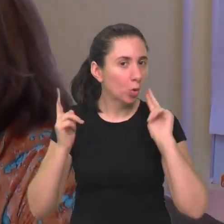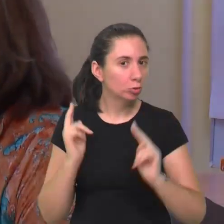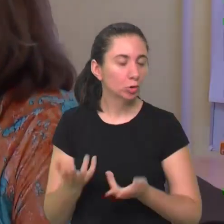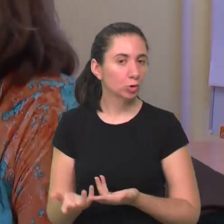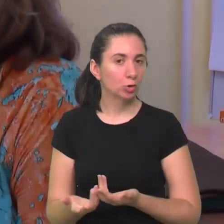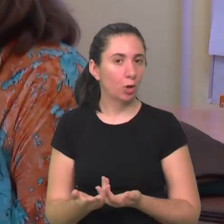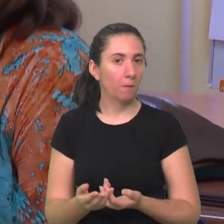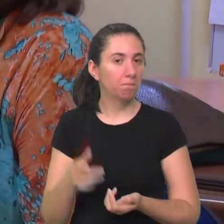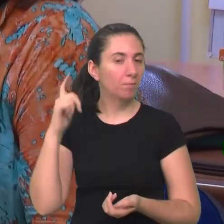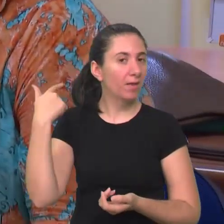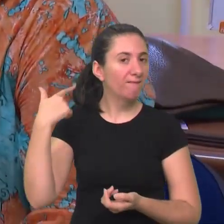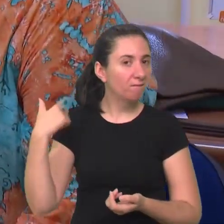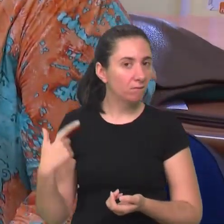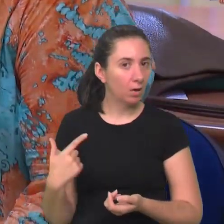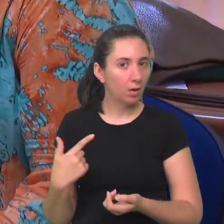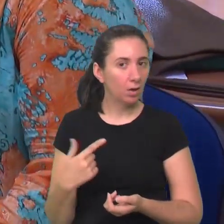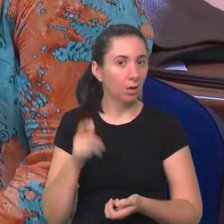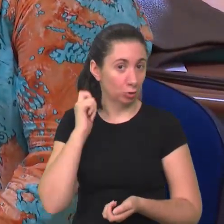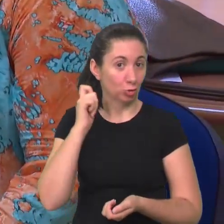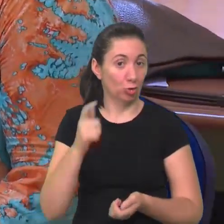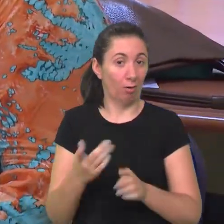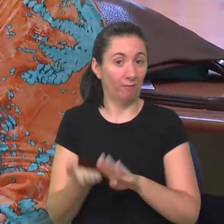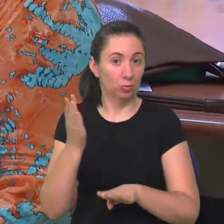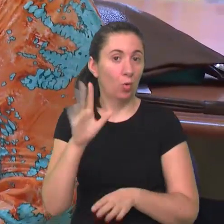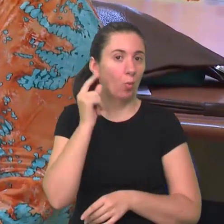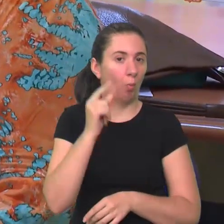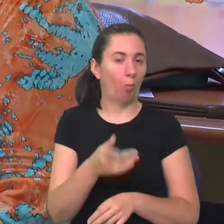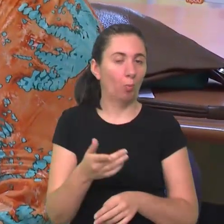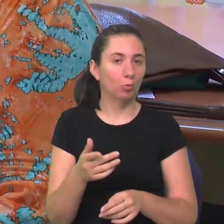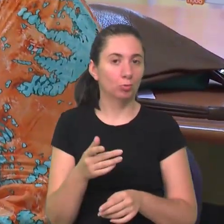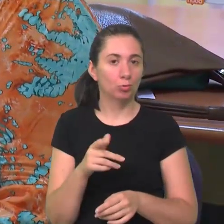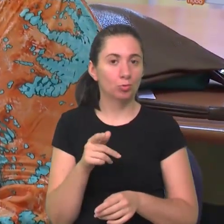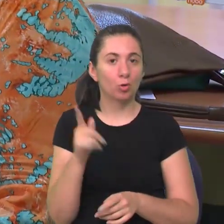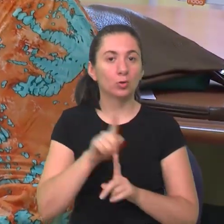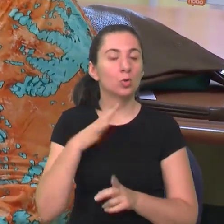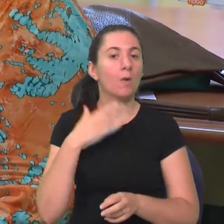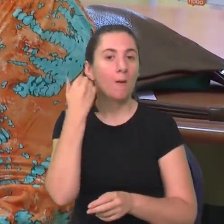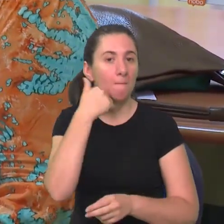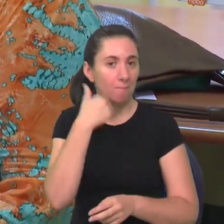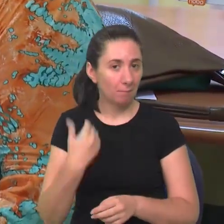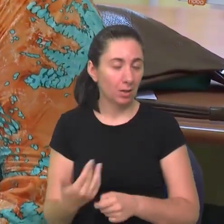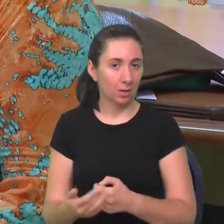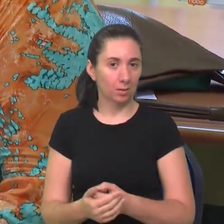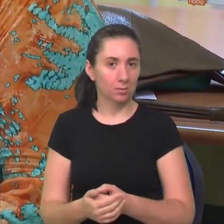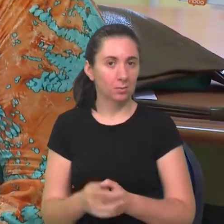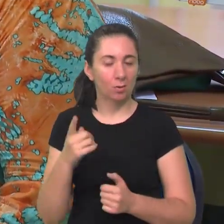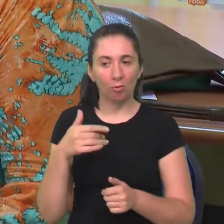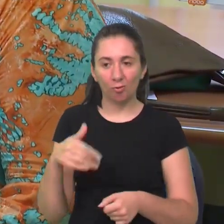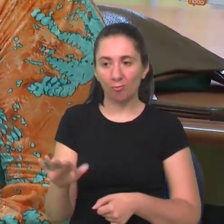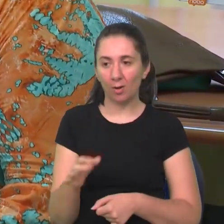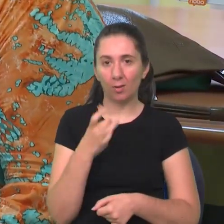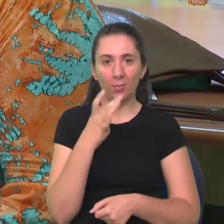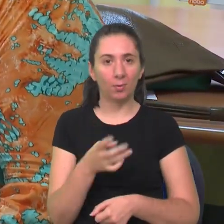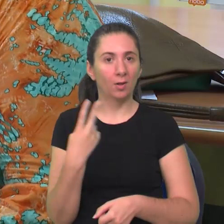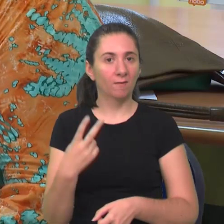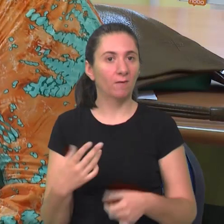ošišao, isfenirao, i pogotovo žene, jel? Kod muškaraca naravno još i tu i brijanje vrijedi. I onda ste izašli van kao